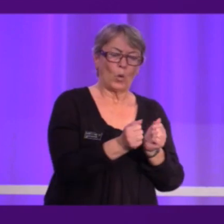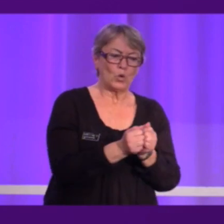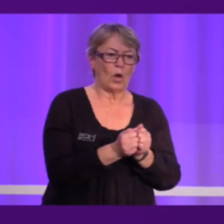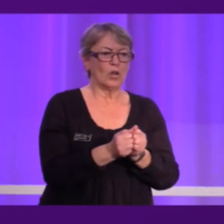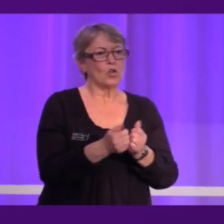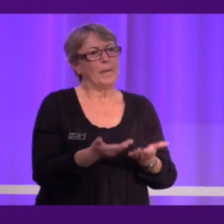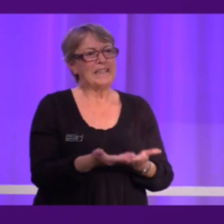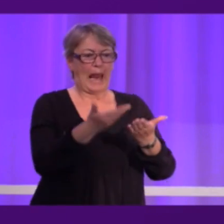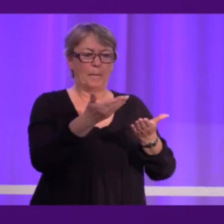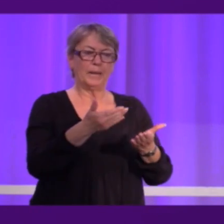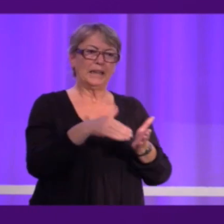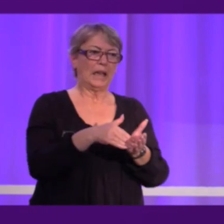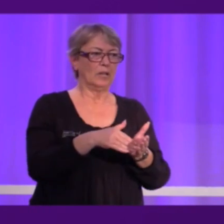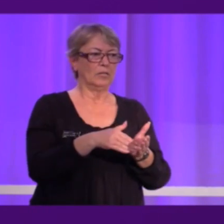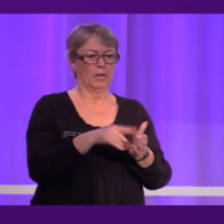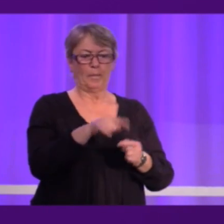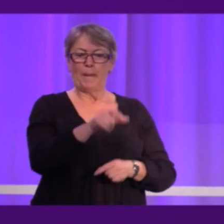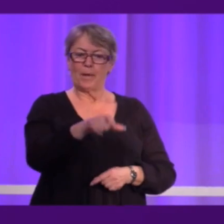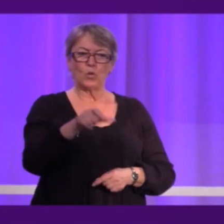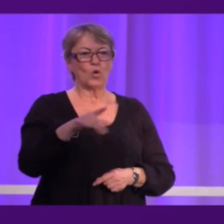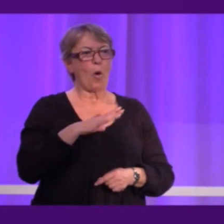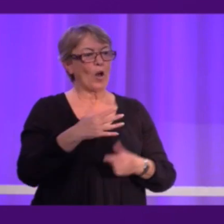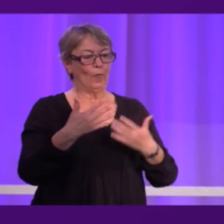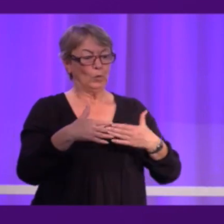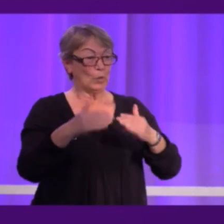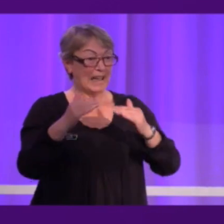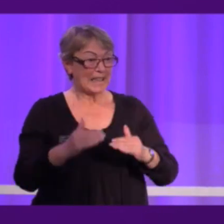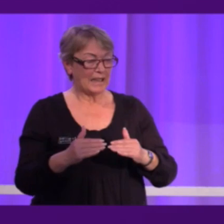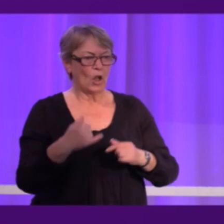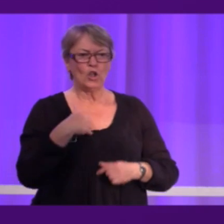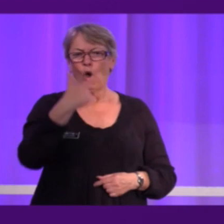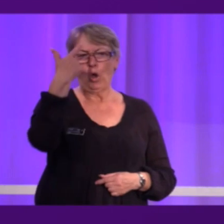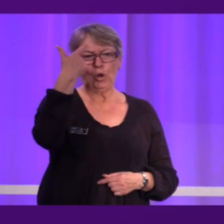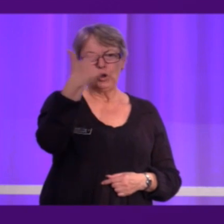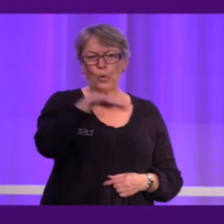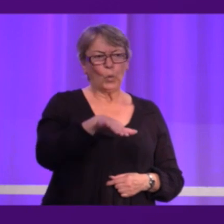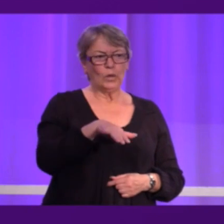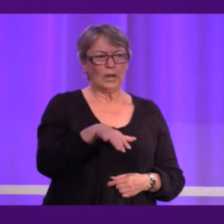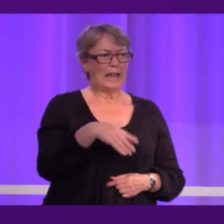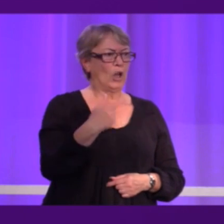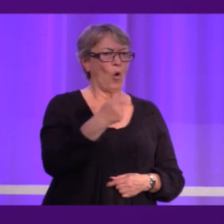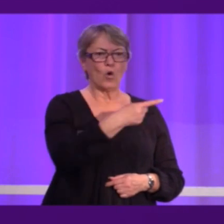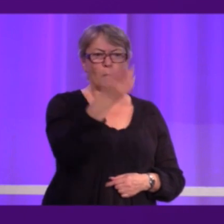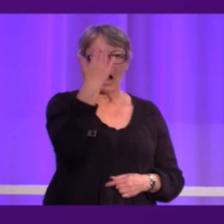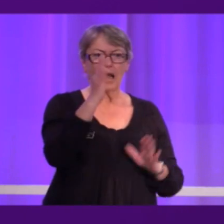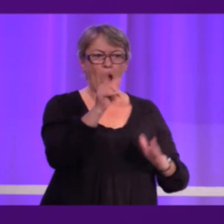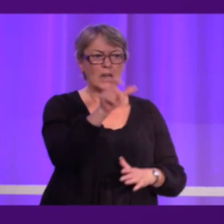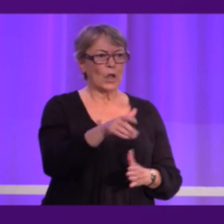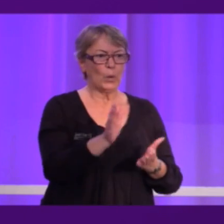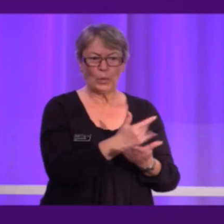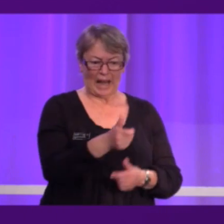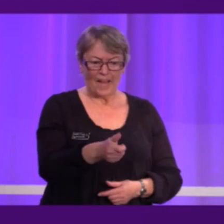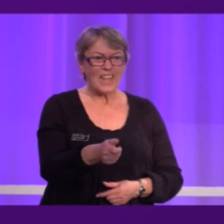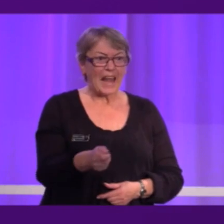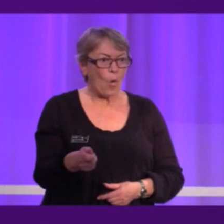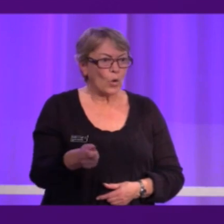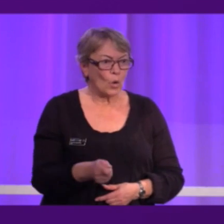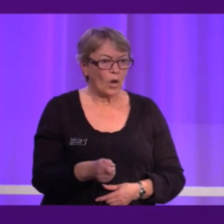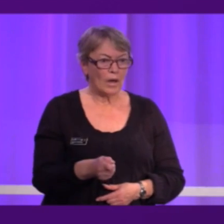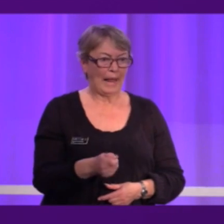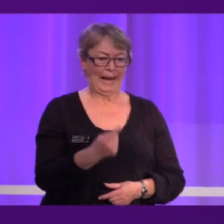som hjälpmedel för personer med funktionsnedsättning. Och jag tror inte att det är någon som kan klara sig utan en fjärrkontroll eller